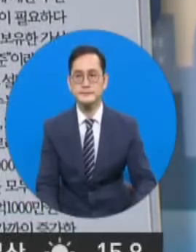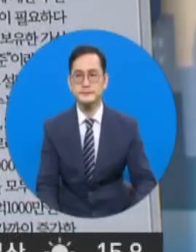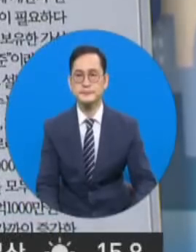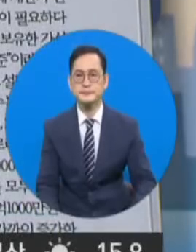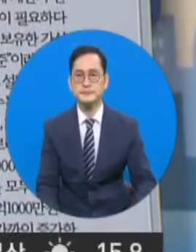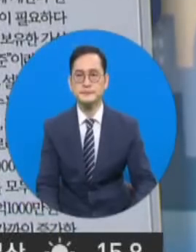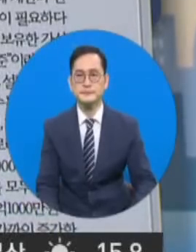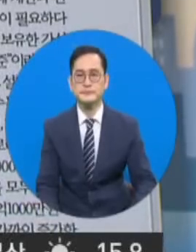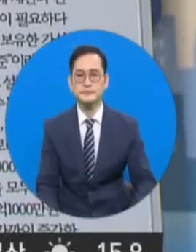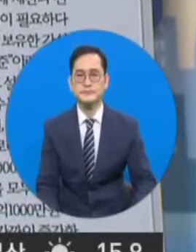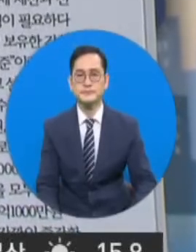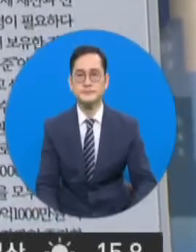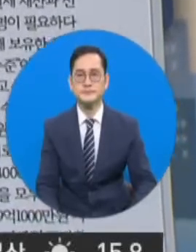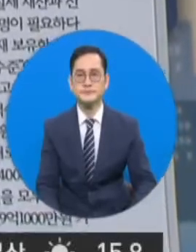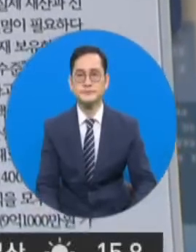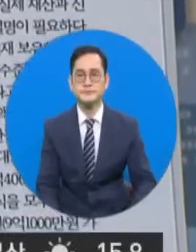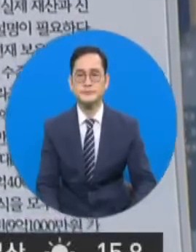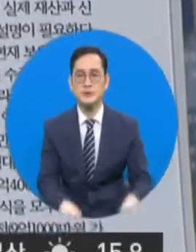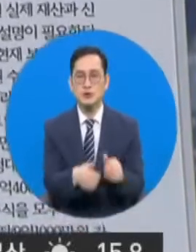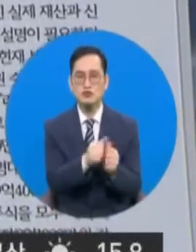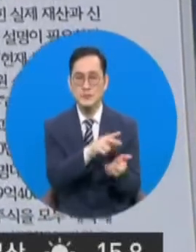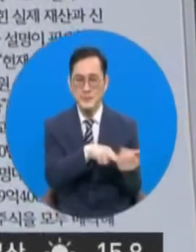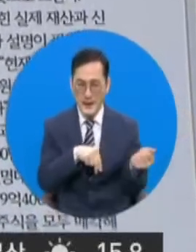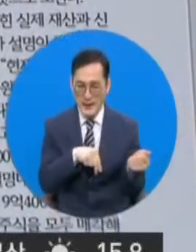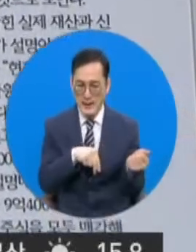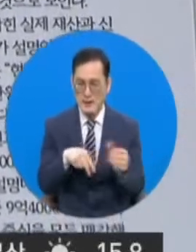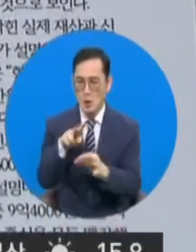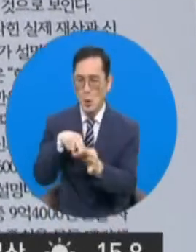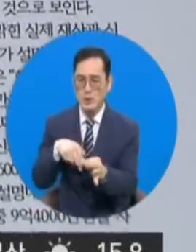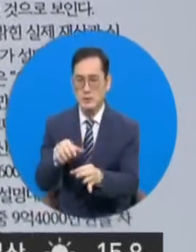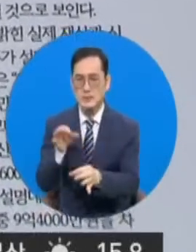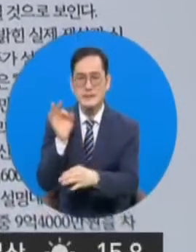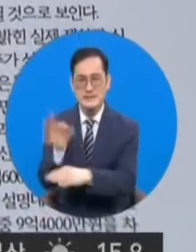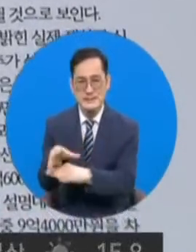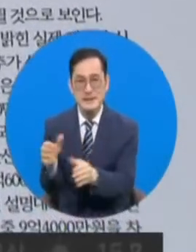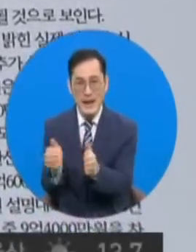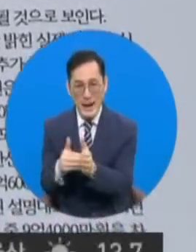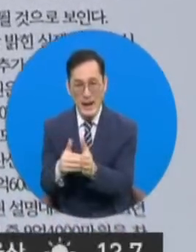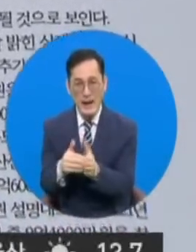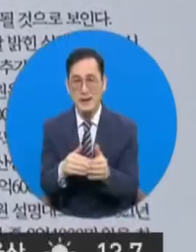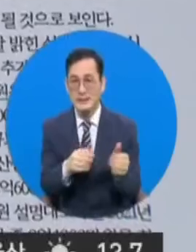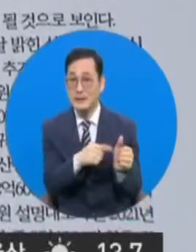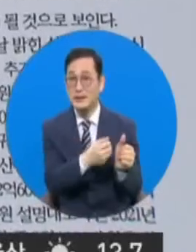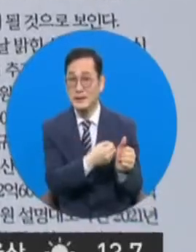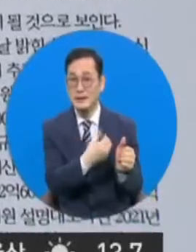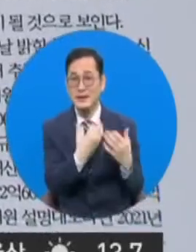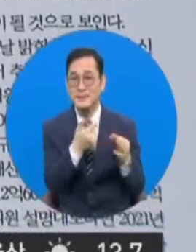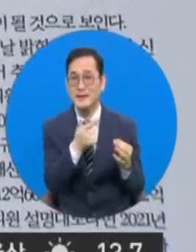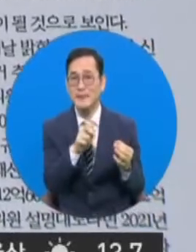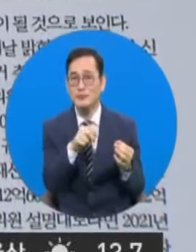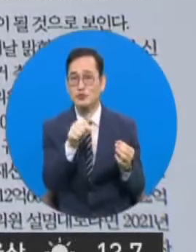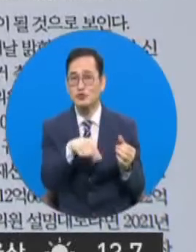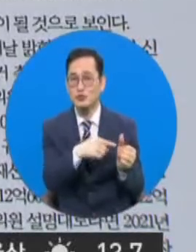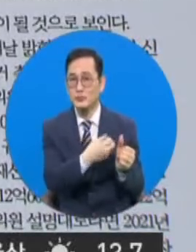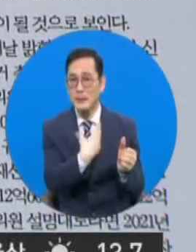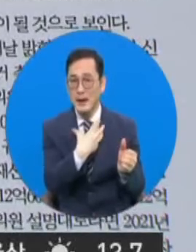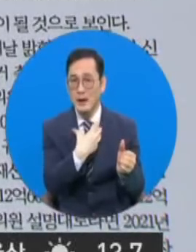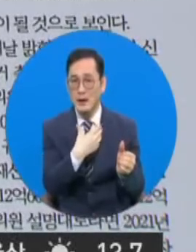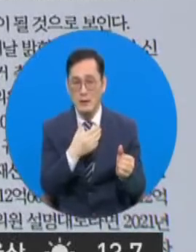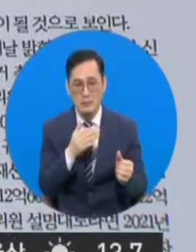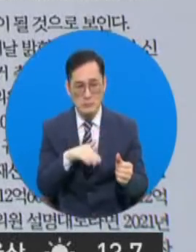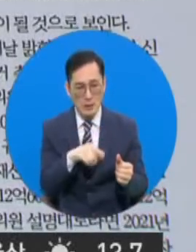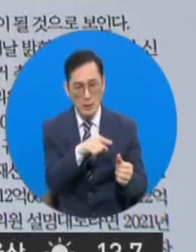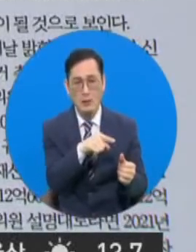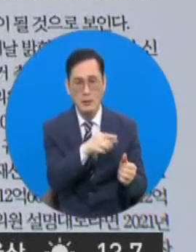김남국 의원입니다 주식 판돈으로 코인투자했다라고 했지만 늘어난 예금 자산으로 주식